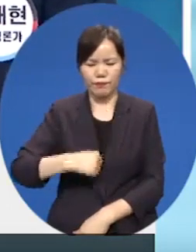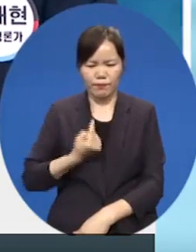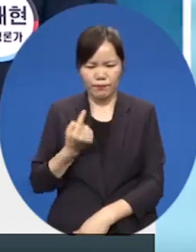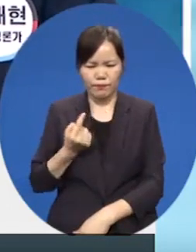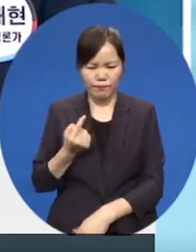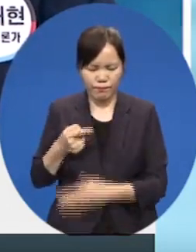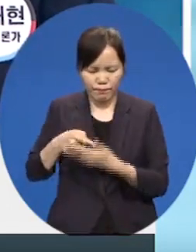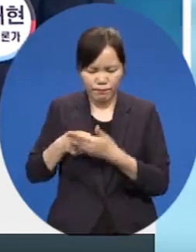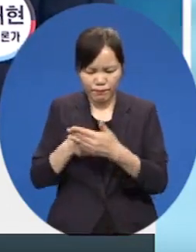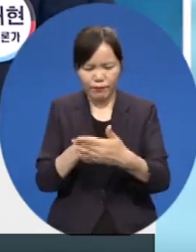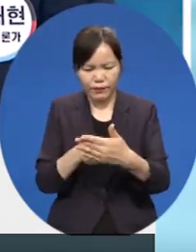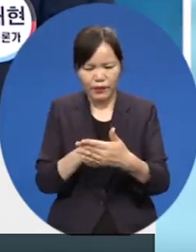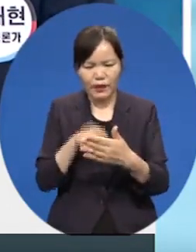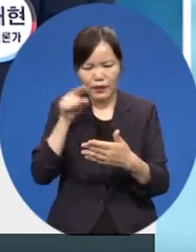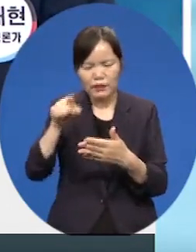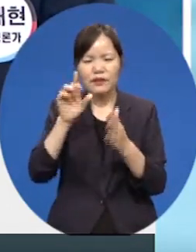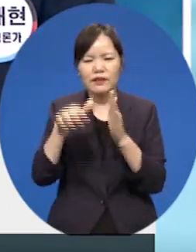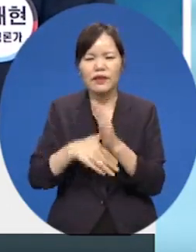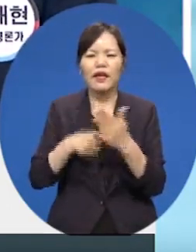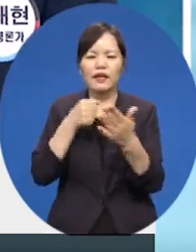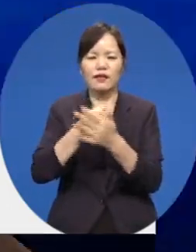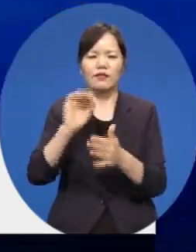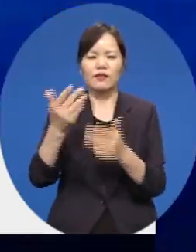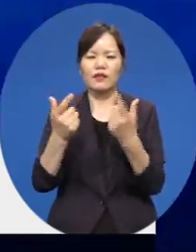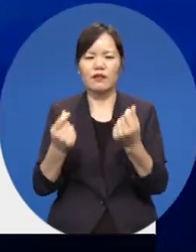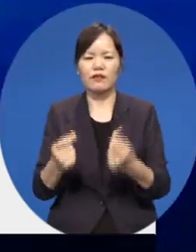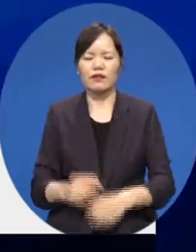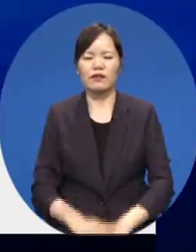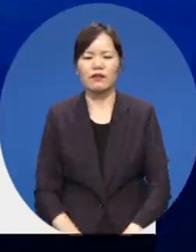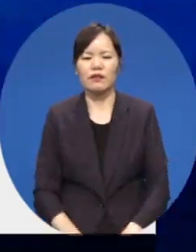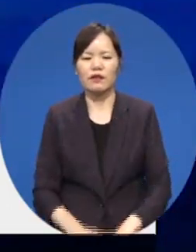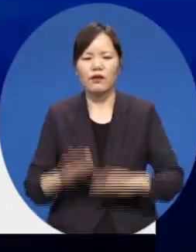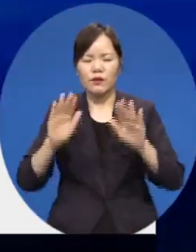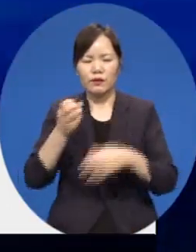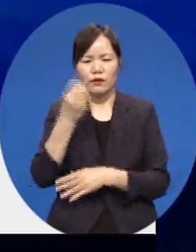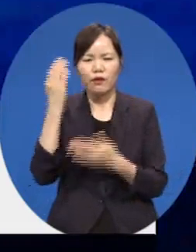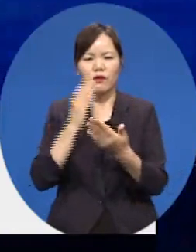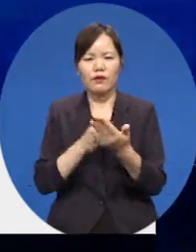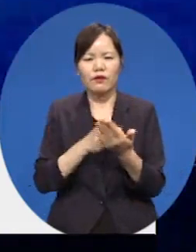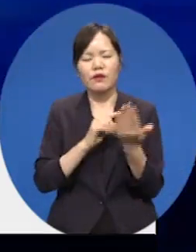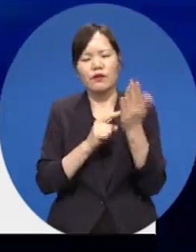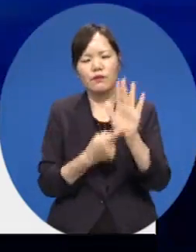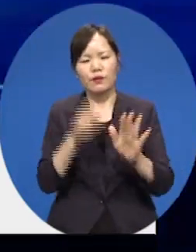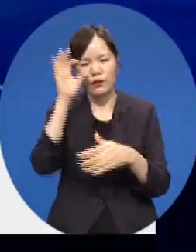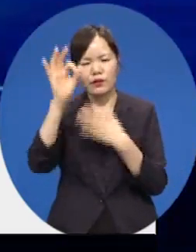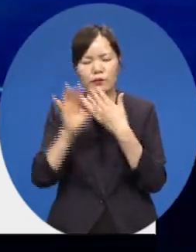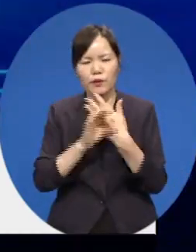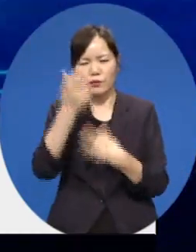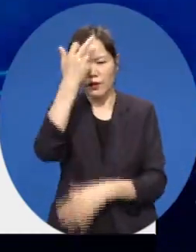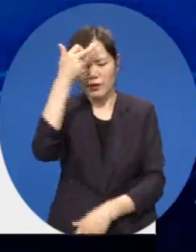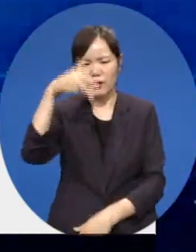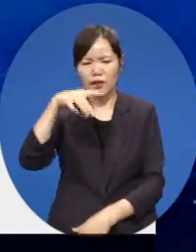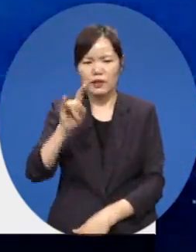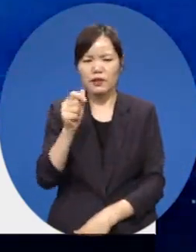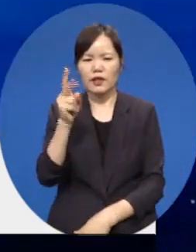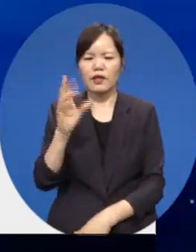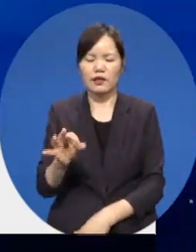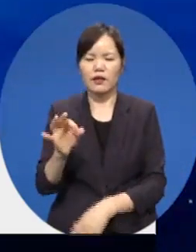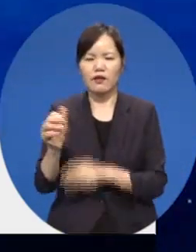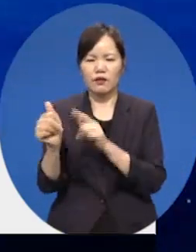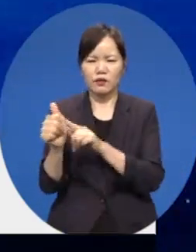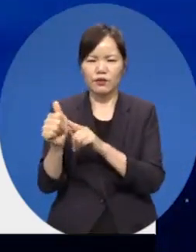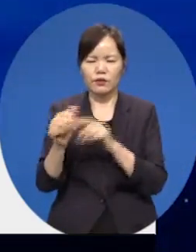가느냐, 여기에서 판가름이 날것 같습니다. 그렇군요. 오늘 나온 언론 보도를 보니까요, 사실은 또 최재형 전 감사원장도